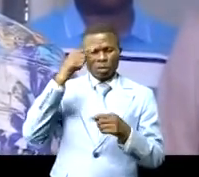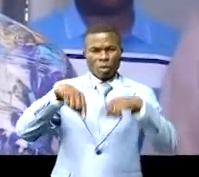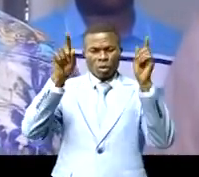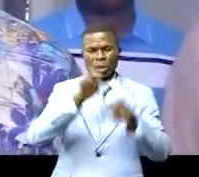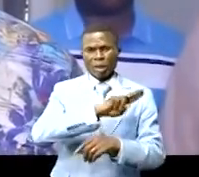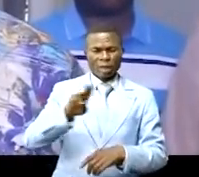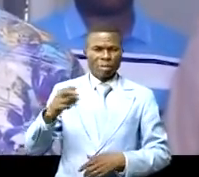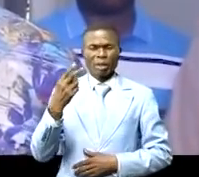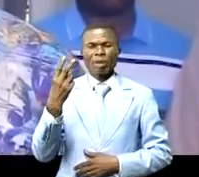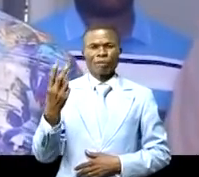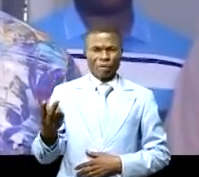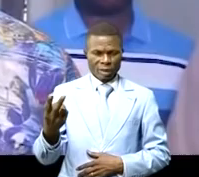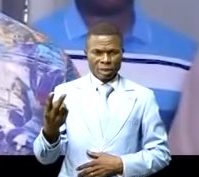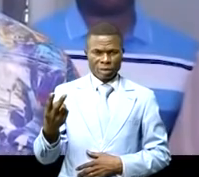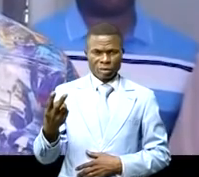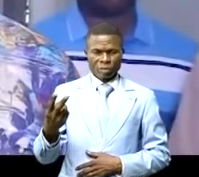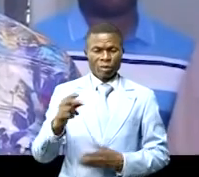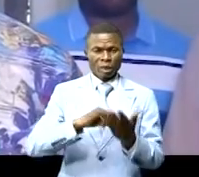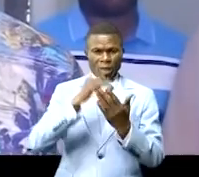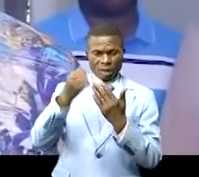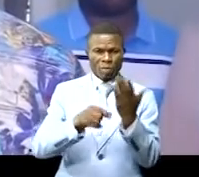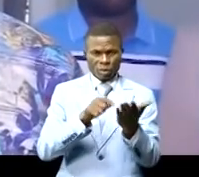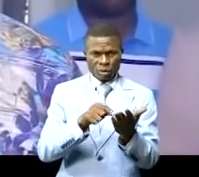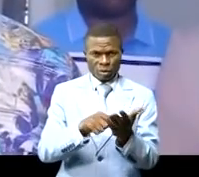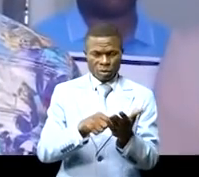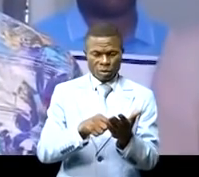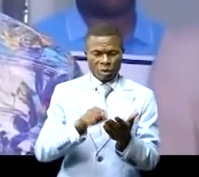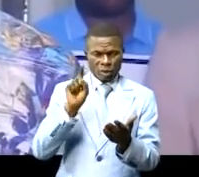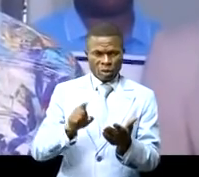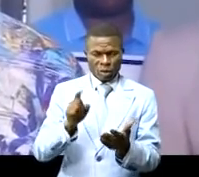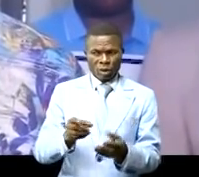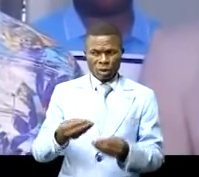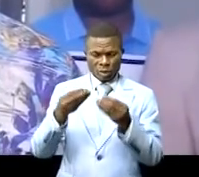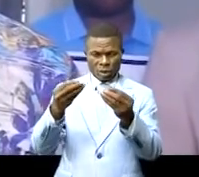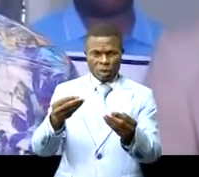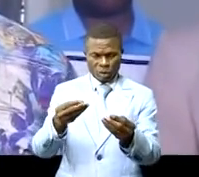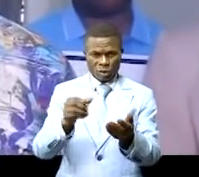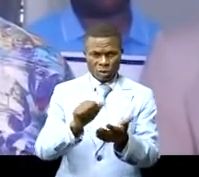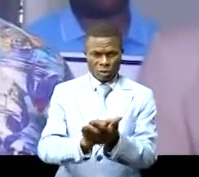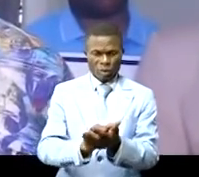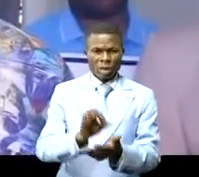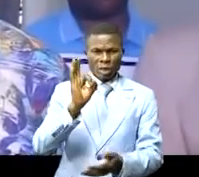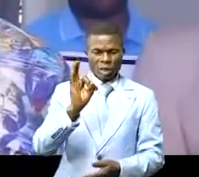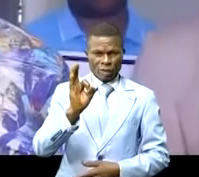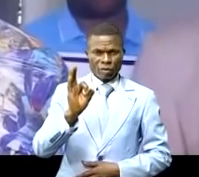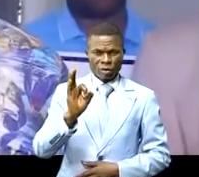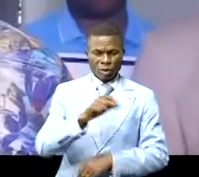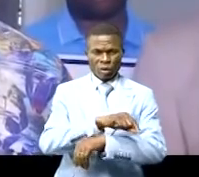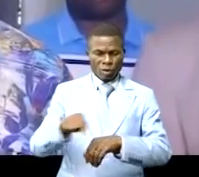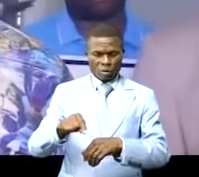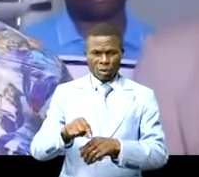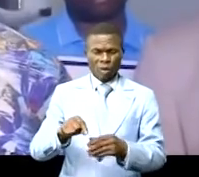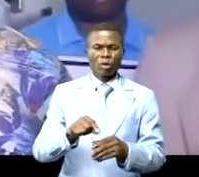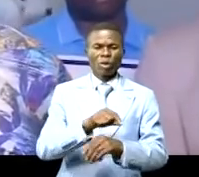2020. Ce projet avait été déposé bel et bien au greffe de la Cour des